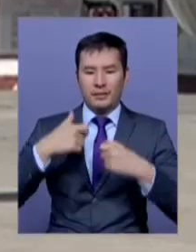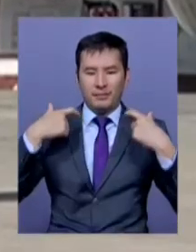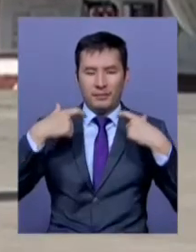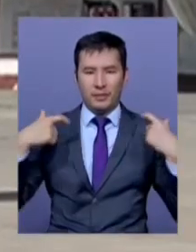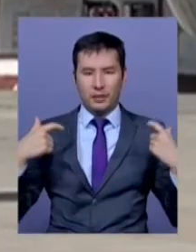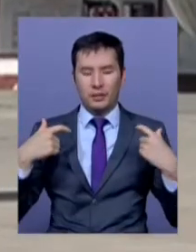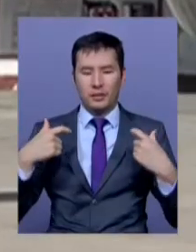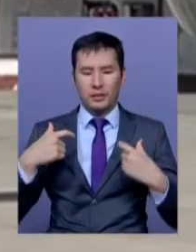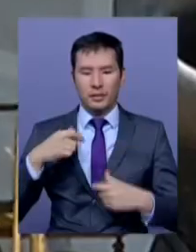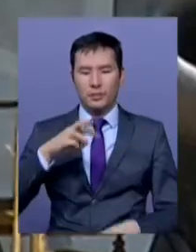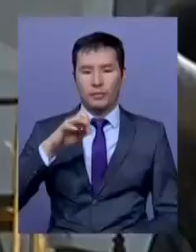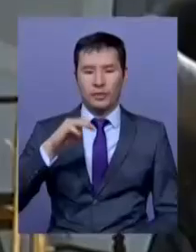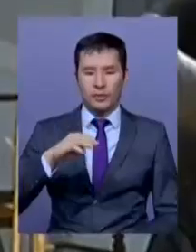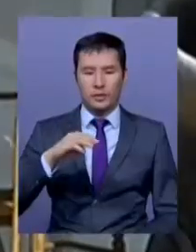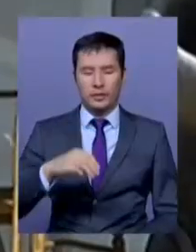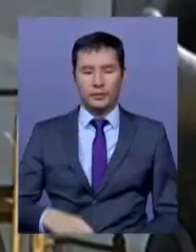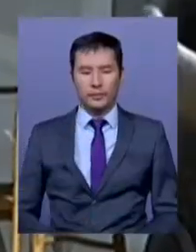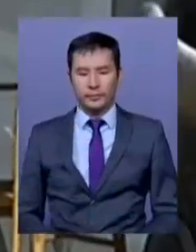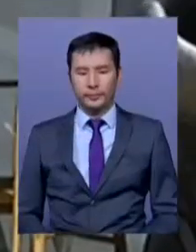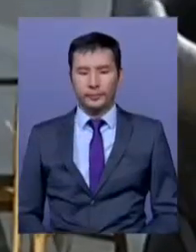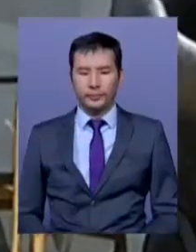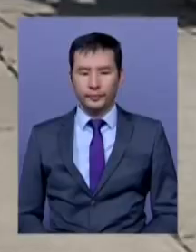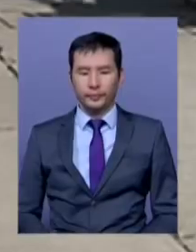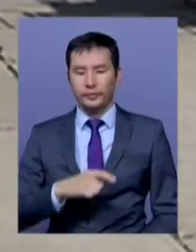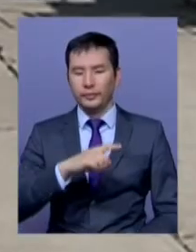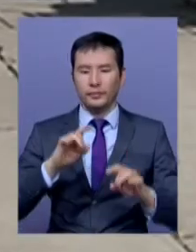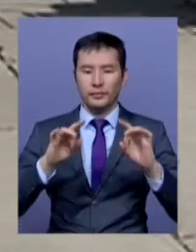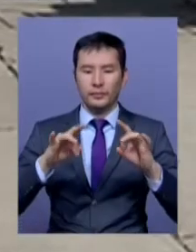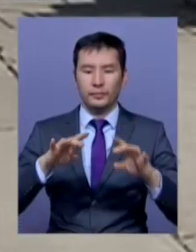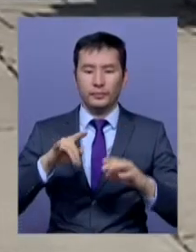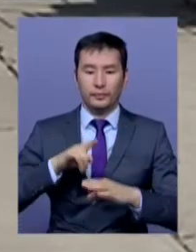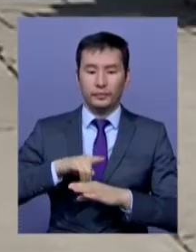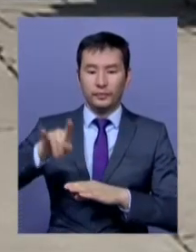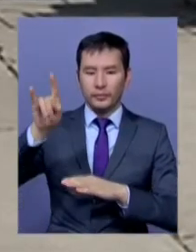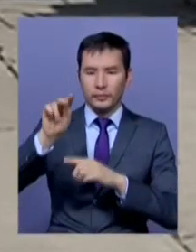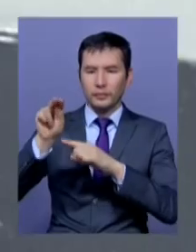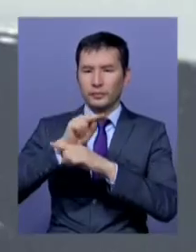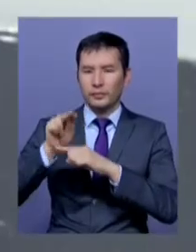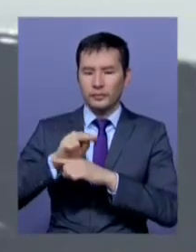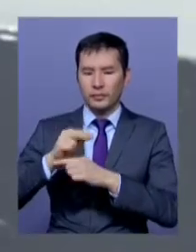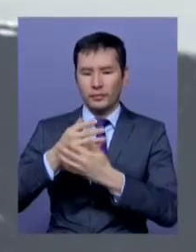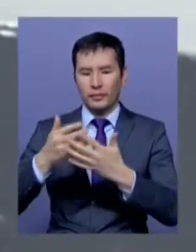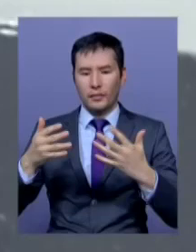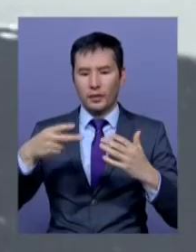орынбасары полковник Мұратжан Жұмағазиев басқарды. Оның сөзінше, әуе ұшақтарын жөндеу мақсатында